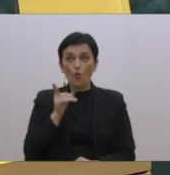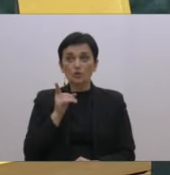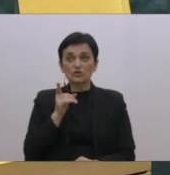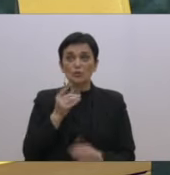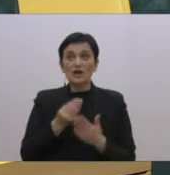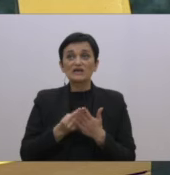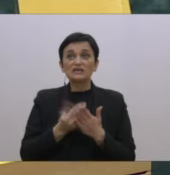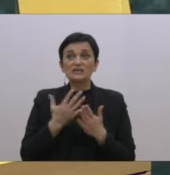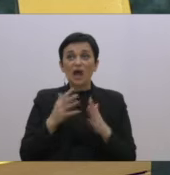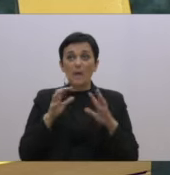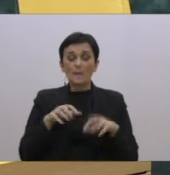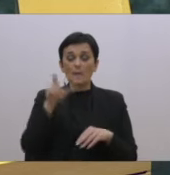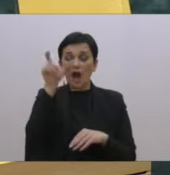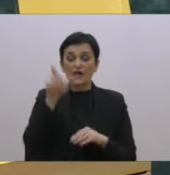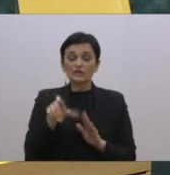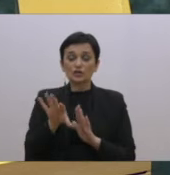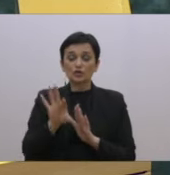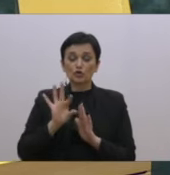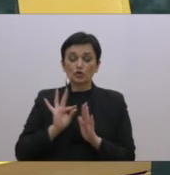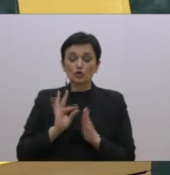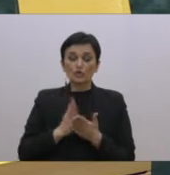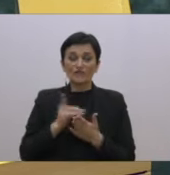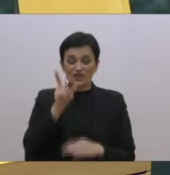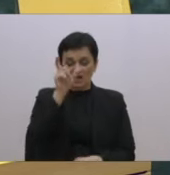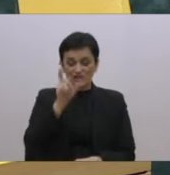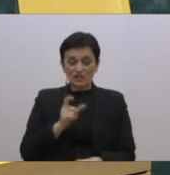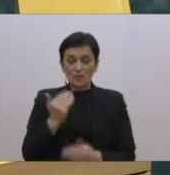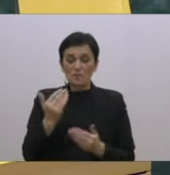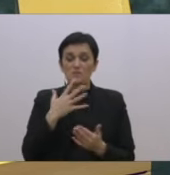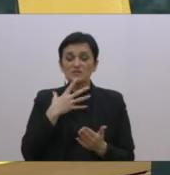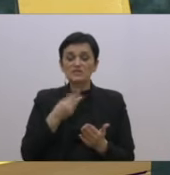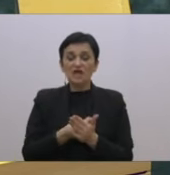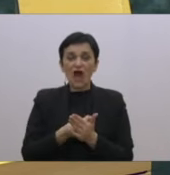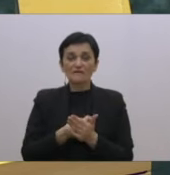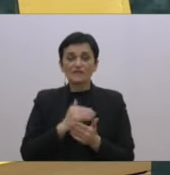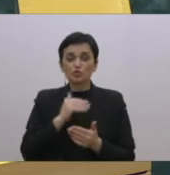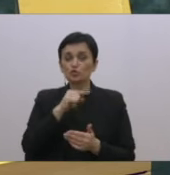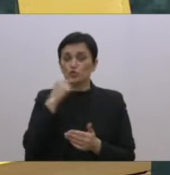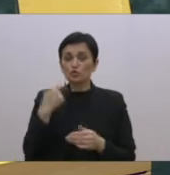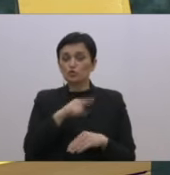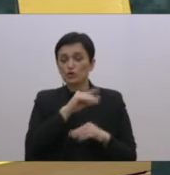საპატიო თავმჯდომარედ ყავთ ადამიანი, რომელმაც მთელი თავისი კაპიტალი დააგროვა